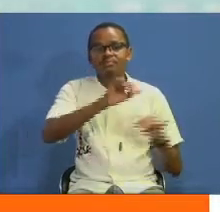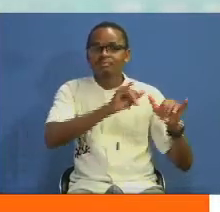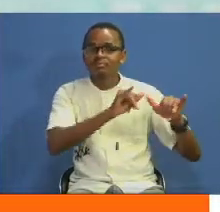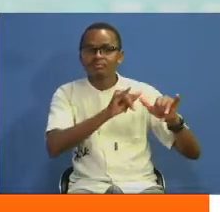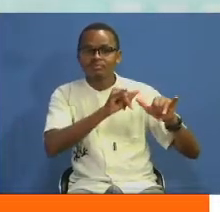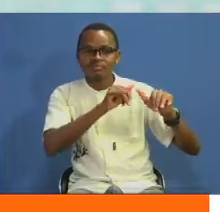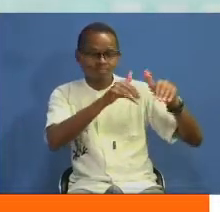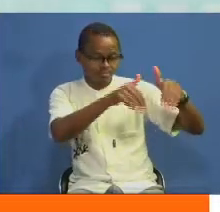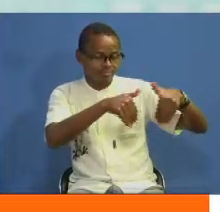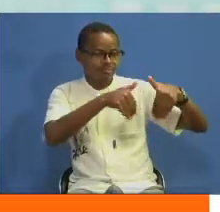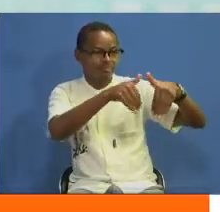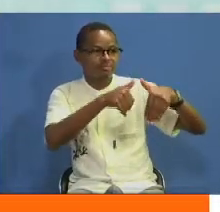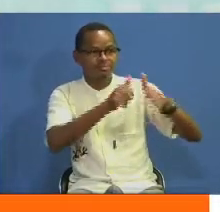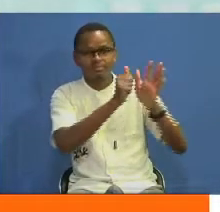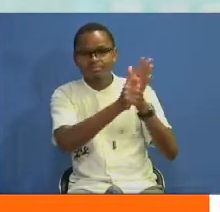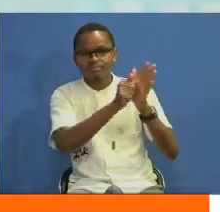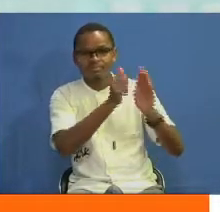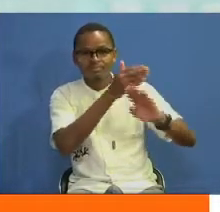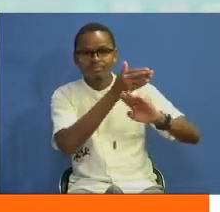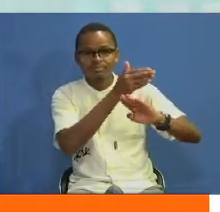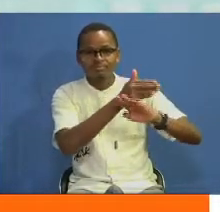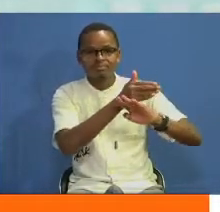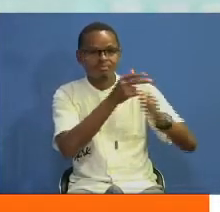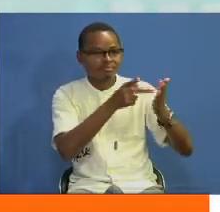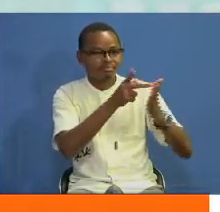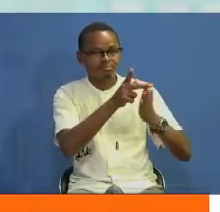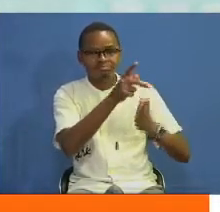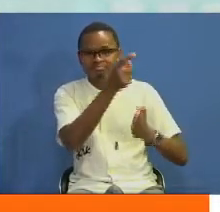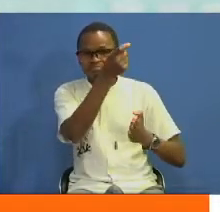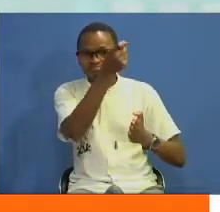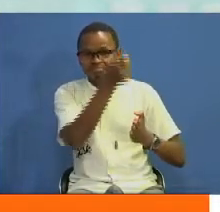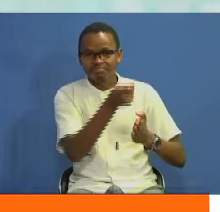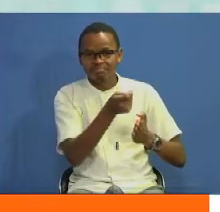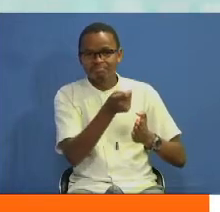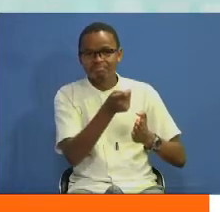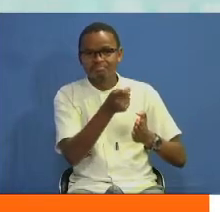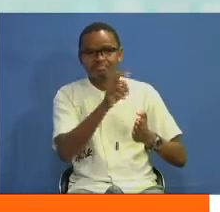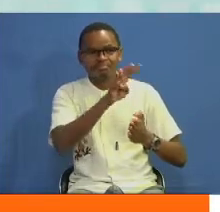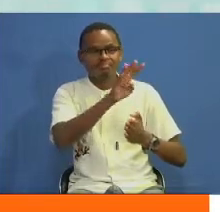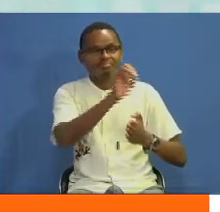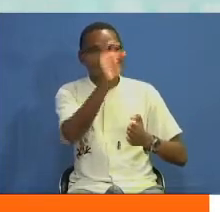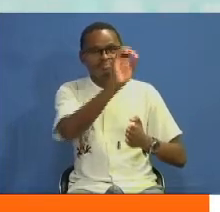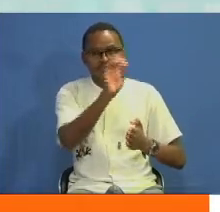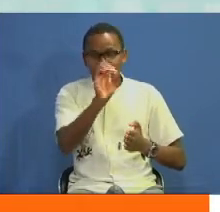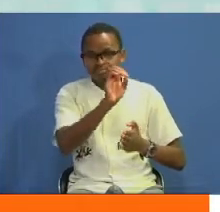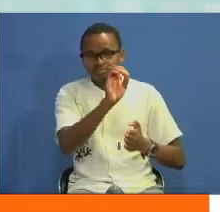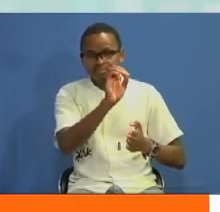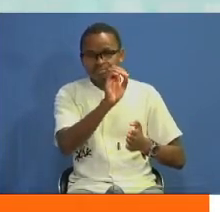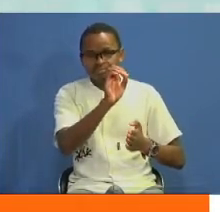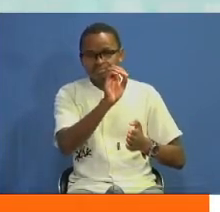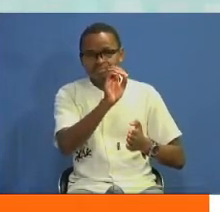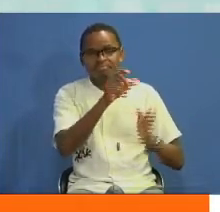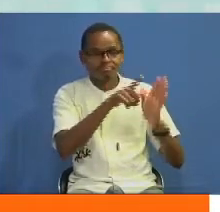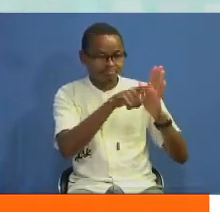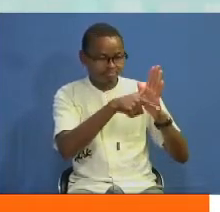mwaka 2018 baada ya bei ya mahindi sokoni kushuka kwa 40%. Hivyo basi akazamia kwenye kilimo cha matunda